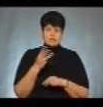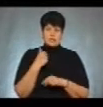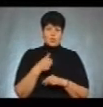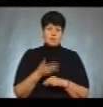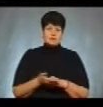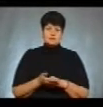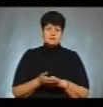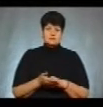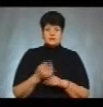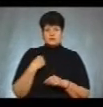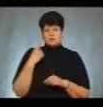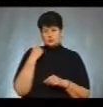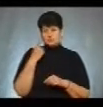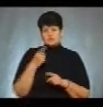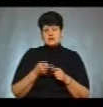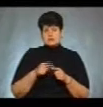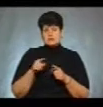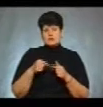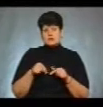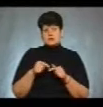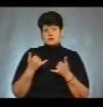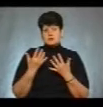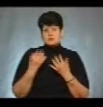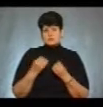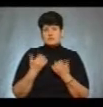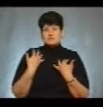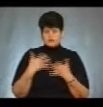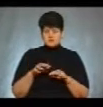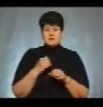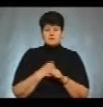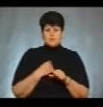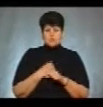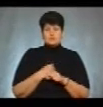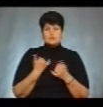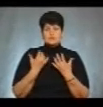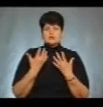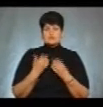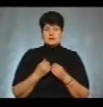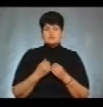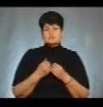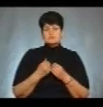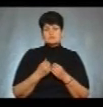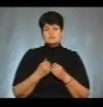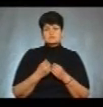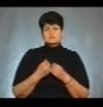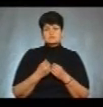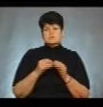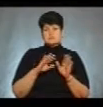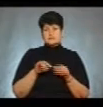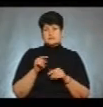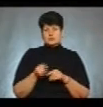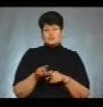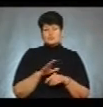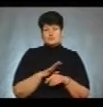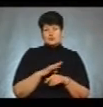думаю, підрядна організація зараз на сьогоднішній вони день... Вони її вже переробили на сьогоднішній день? Так, вони вже день? Переробили її буквально після того, як